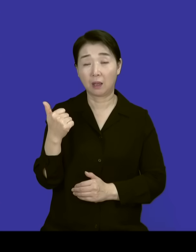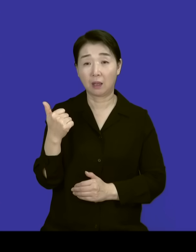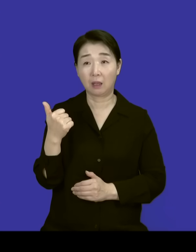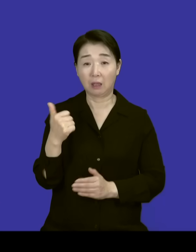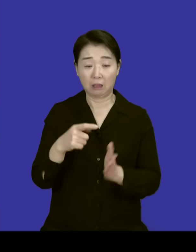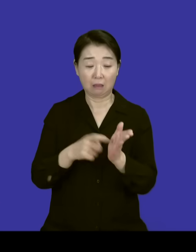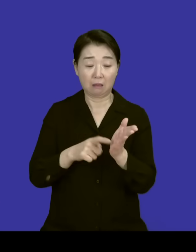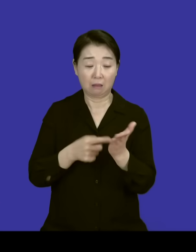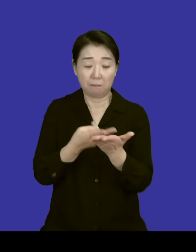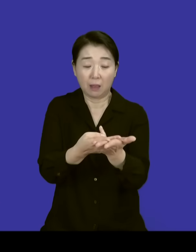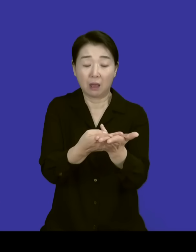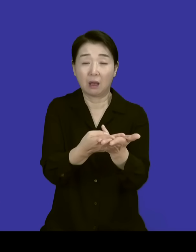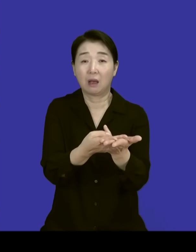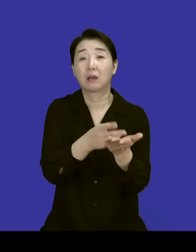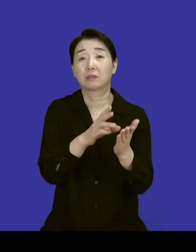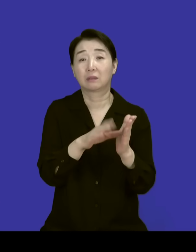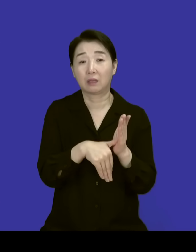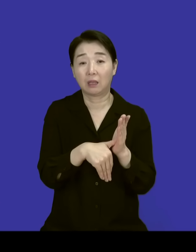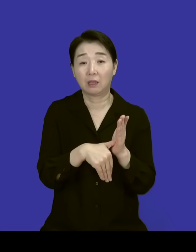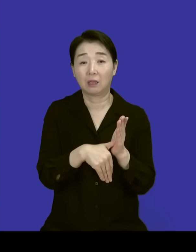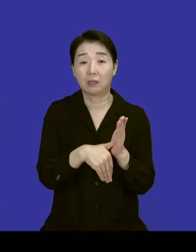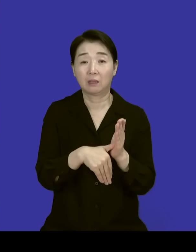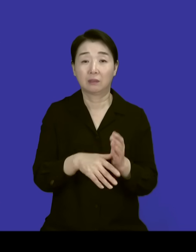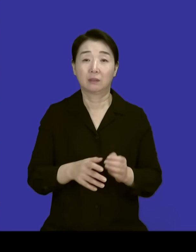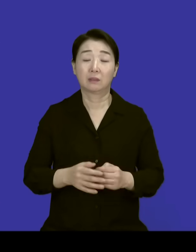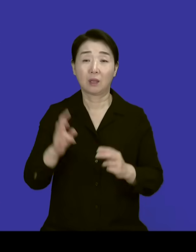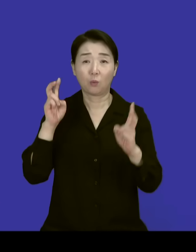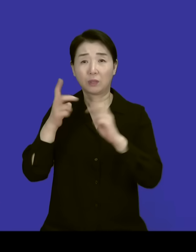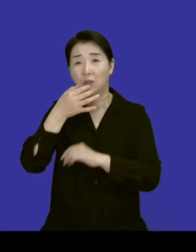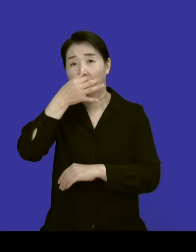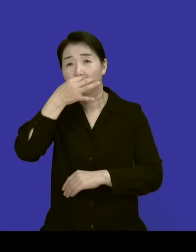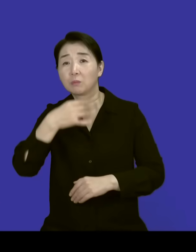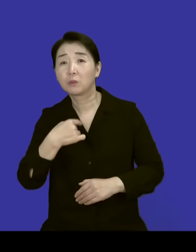예, 제가 그 회사도 막 힘든 상태에서